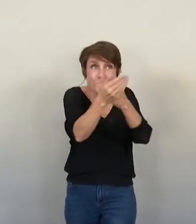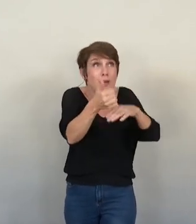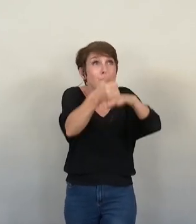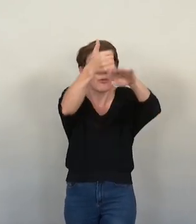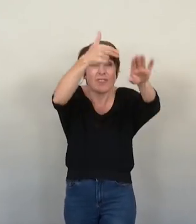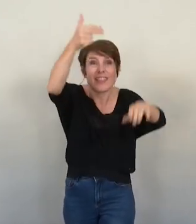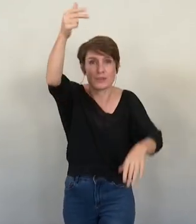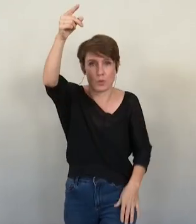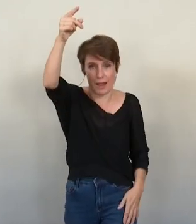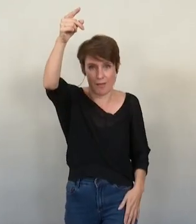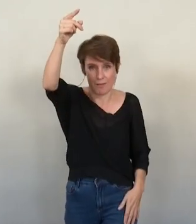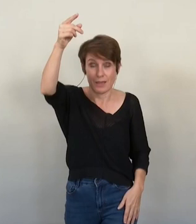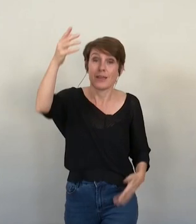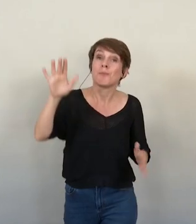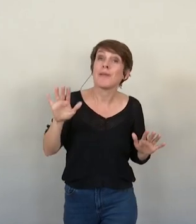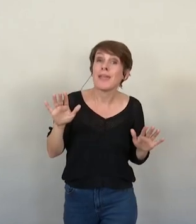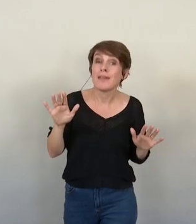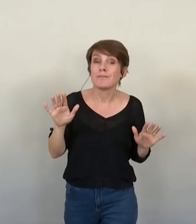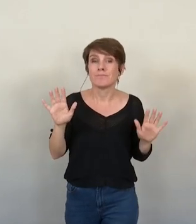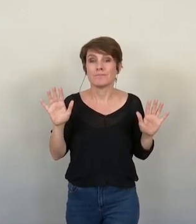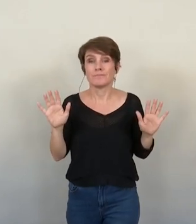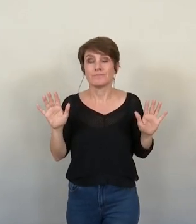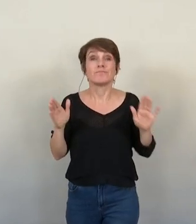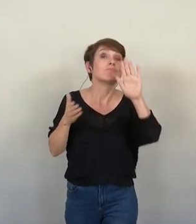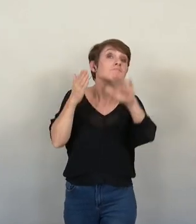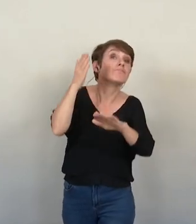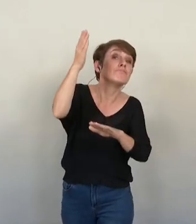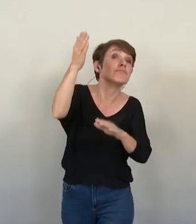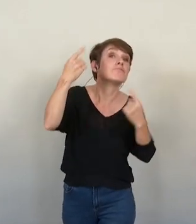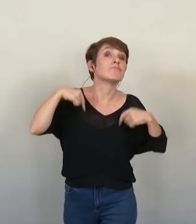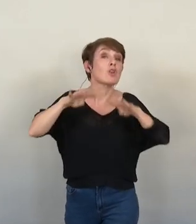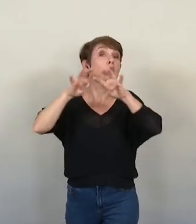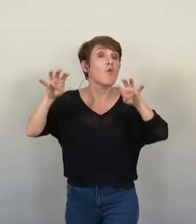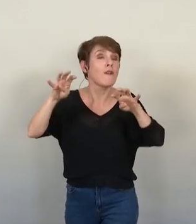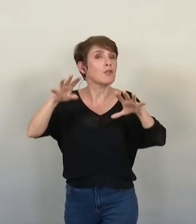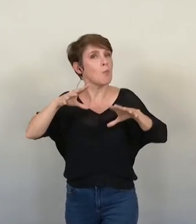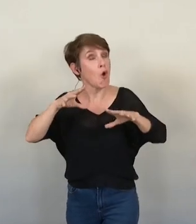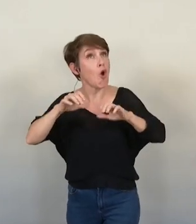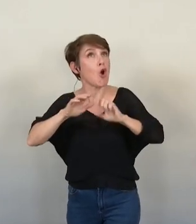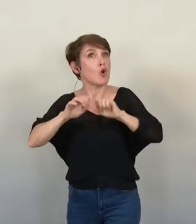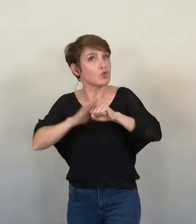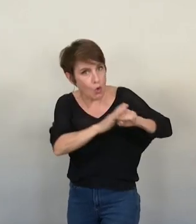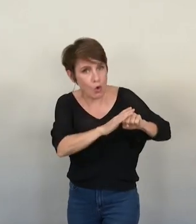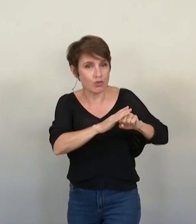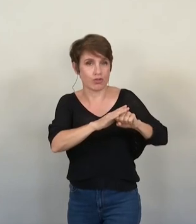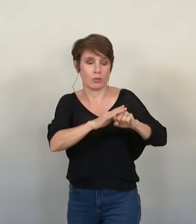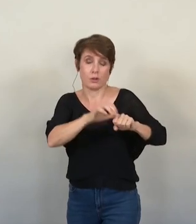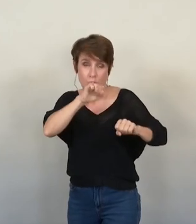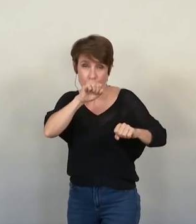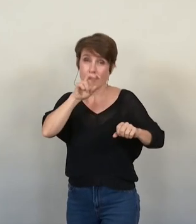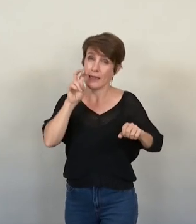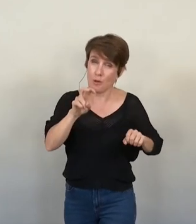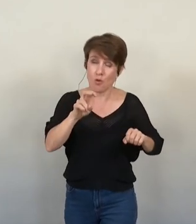attendant qu'au niveau national en attendant que nous ayons un jour un gouvernement progressiste de gauche écologiste